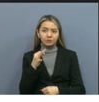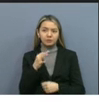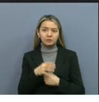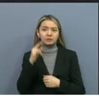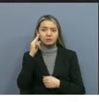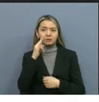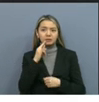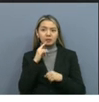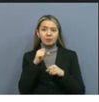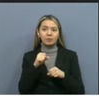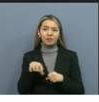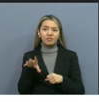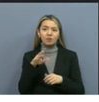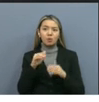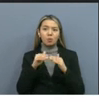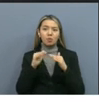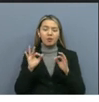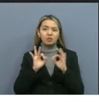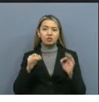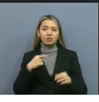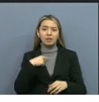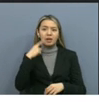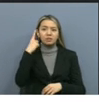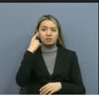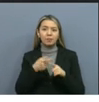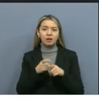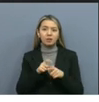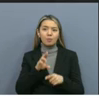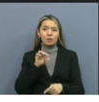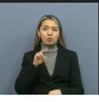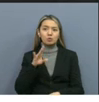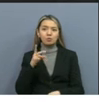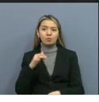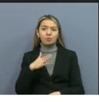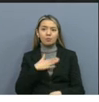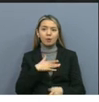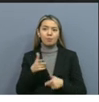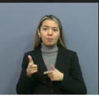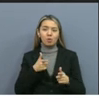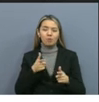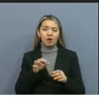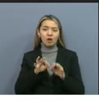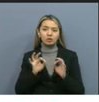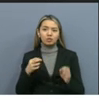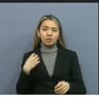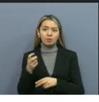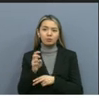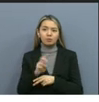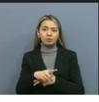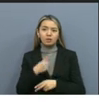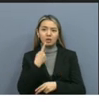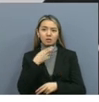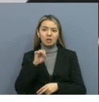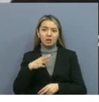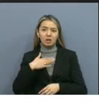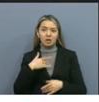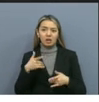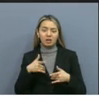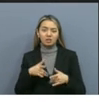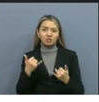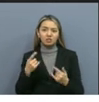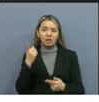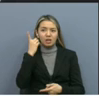Қазақстан боксшыларының әлемдік деңгейін жақсы білеміз. Сондықтан Мереке Жүсіпов турниріне жақсы дайындықпен келдім. Красноярск селосында туып өстім. Қазір